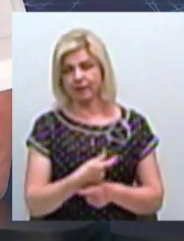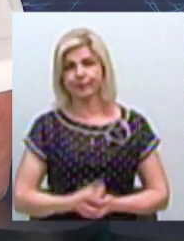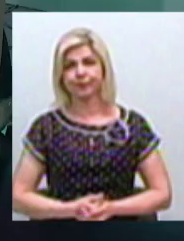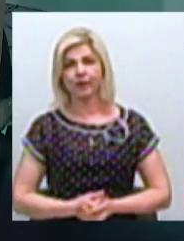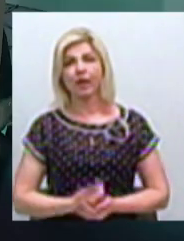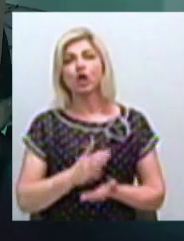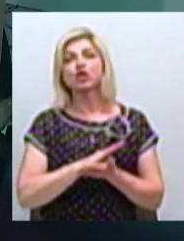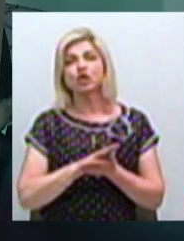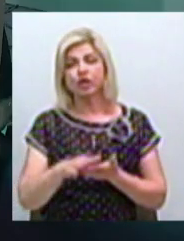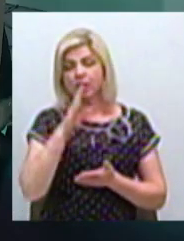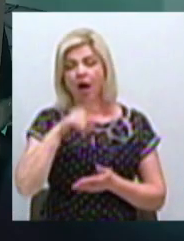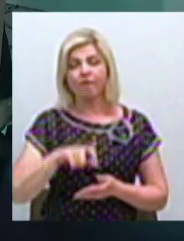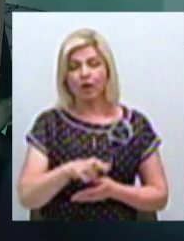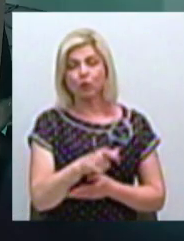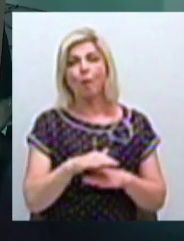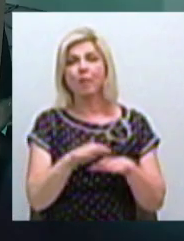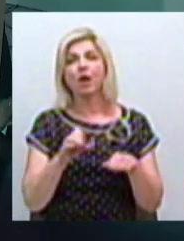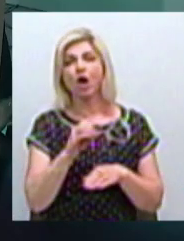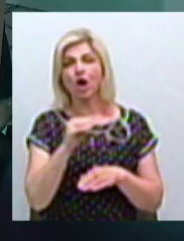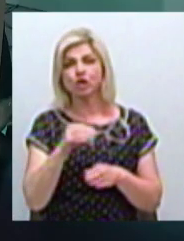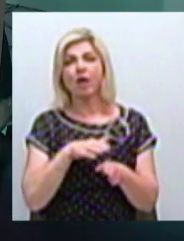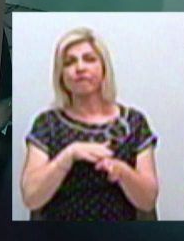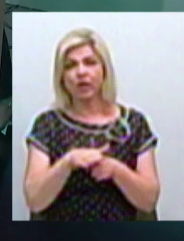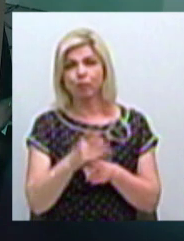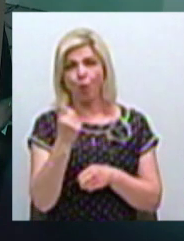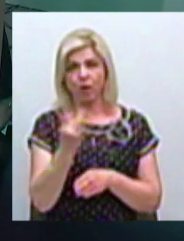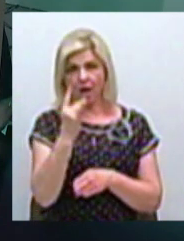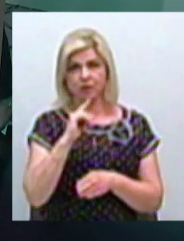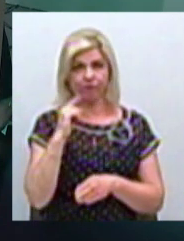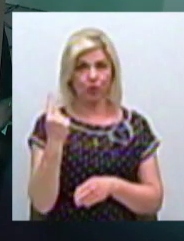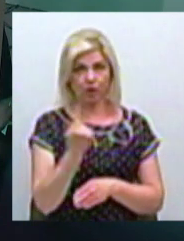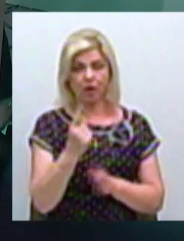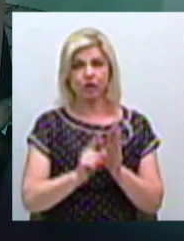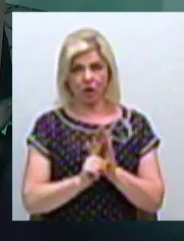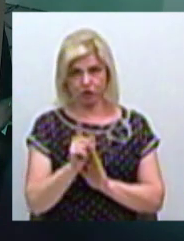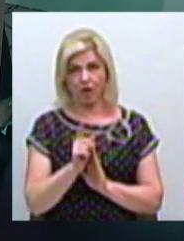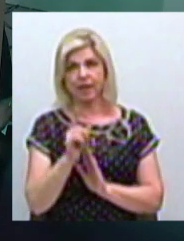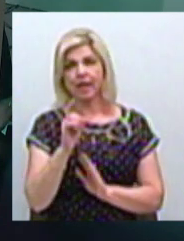чистка акваторії та пляжів відбувається один раз на рік на початку